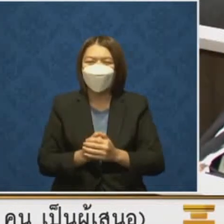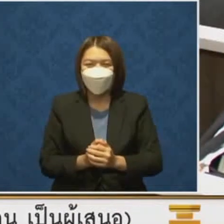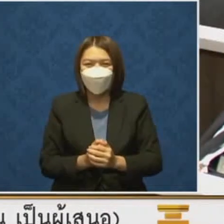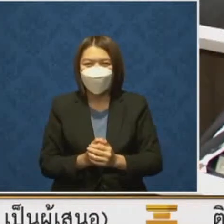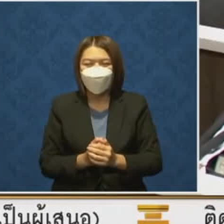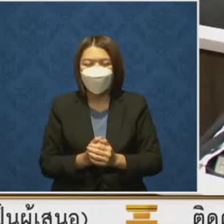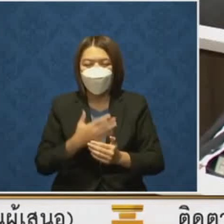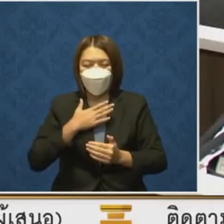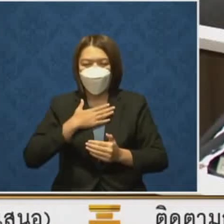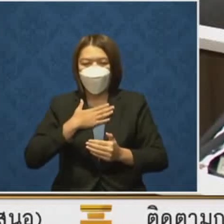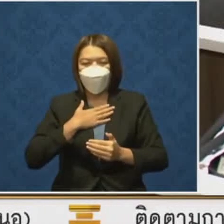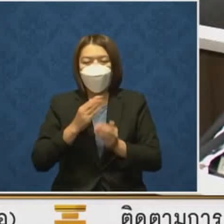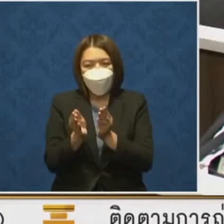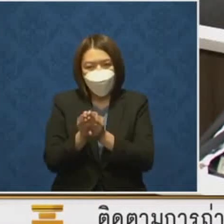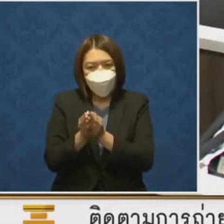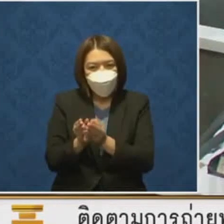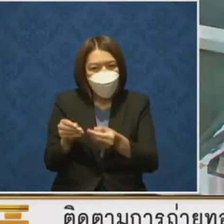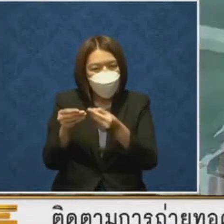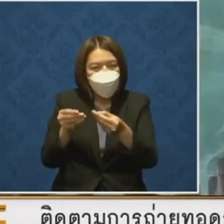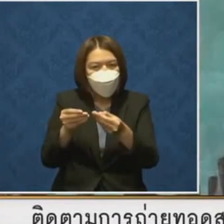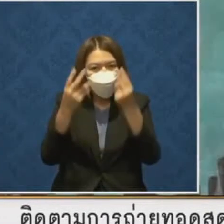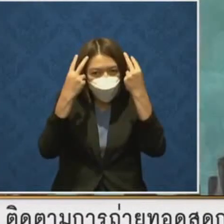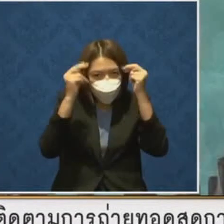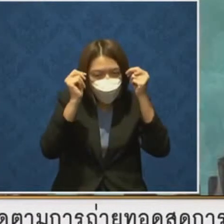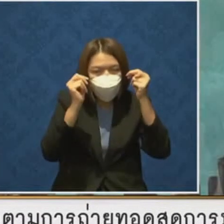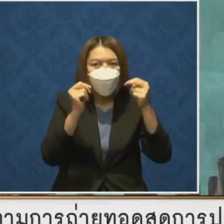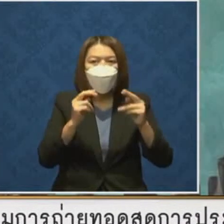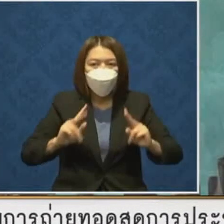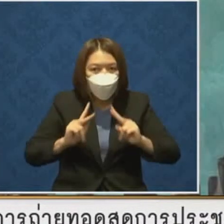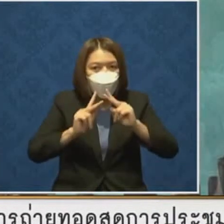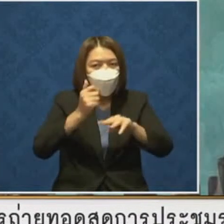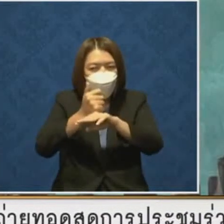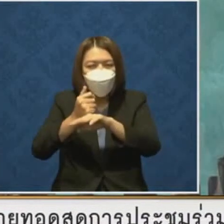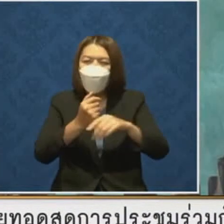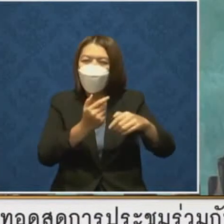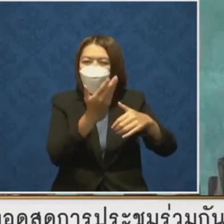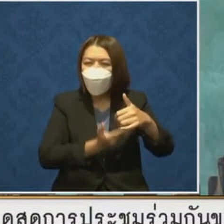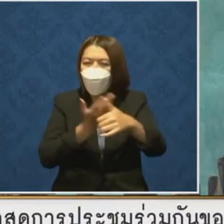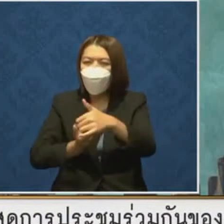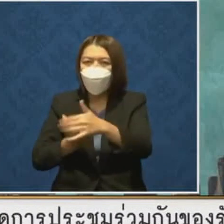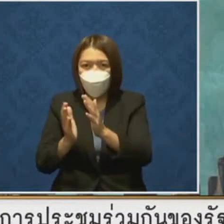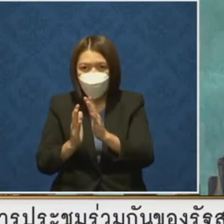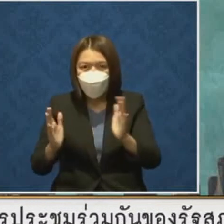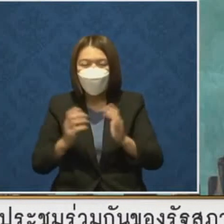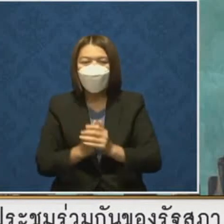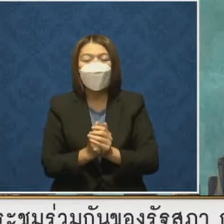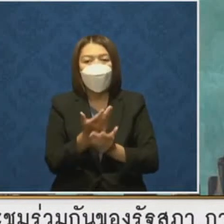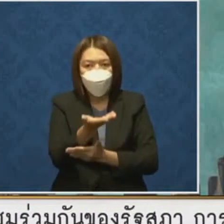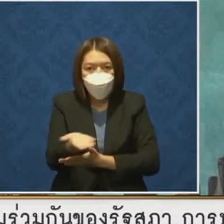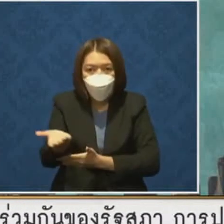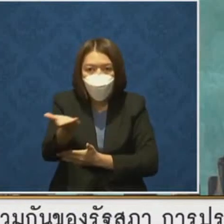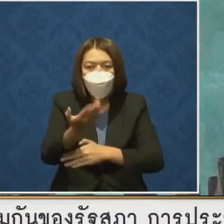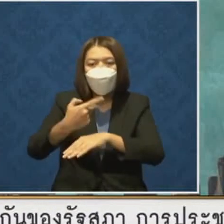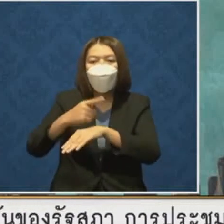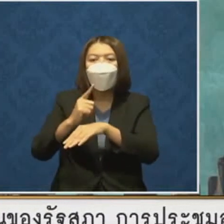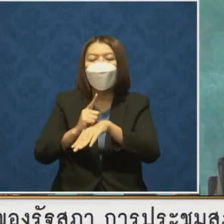นา ะ ใช ่ บอกนายกขอบคุณพรรคร่วมทุกคนแล้วขอบคุณทุกคะแนนเสียงแล้วก็บอกว่านี่คือ